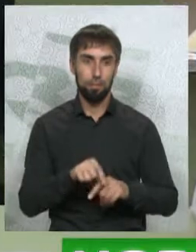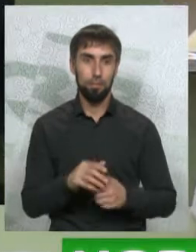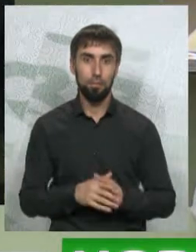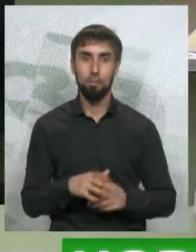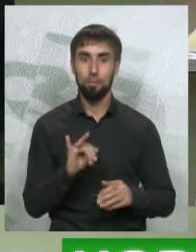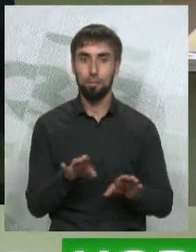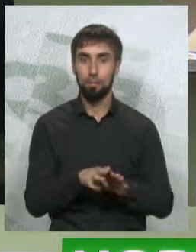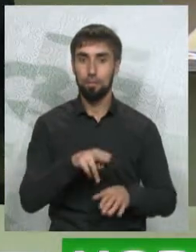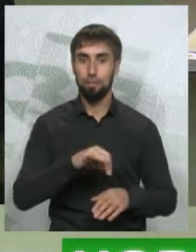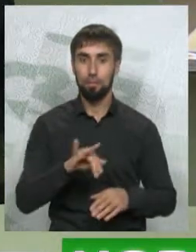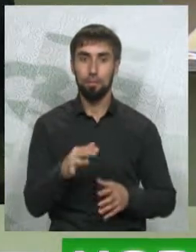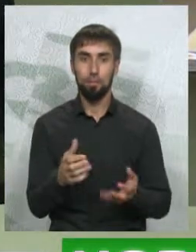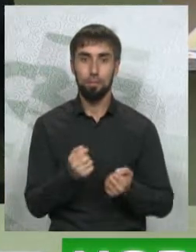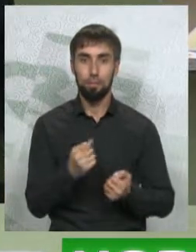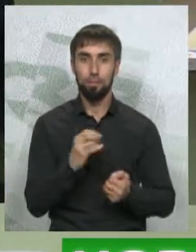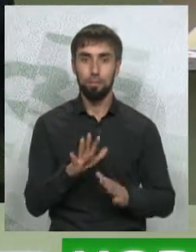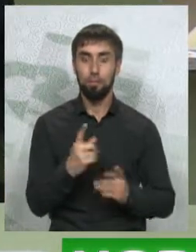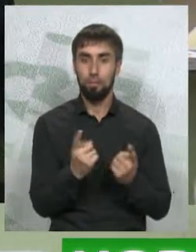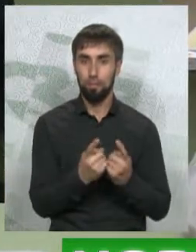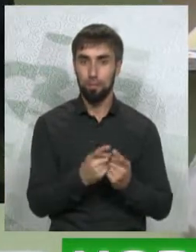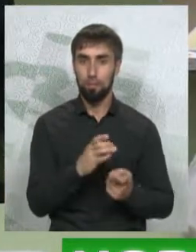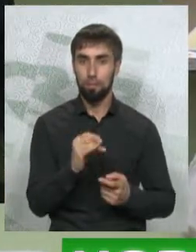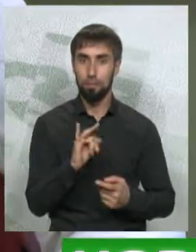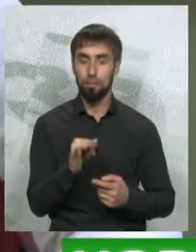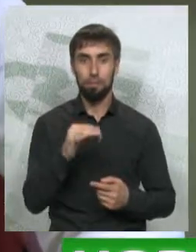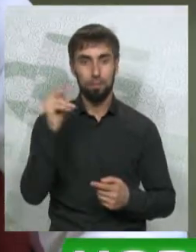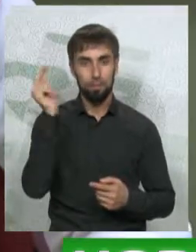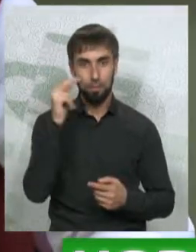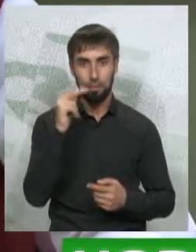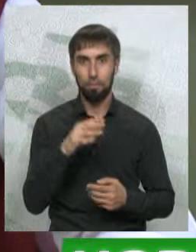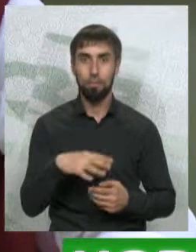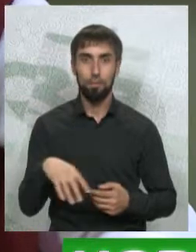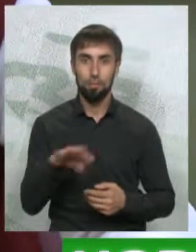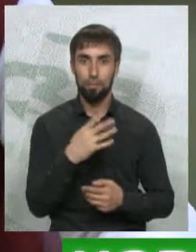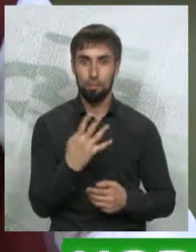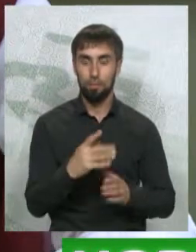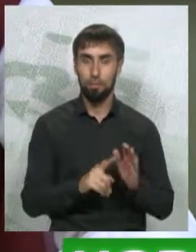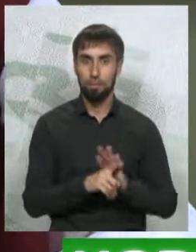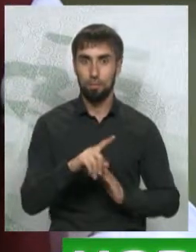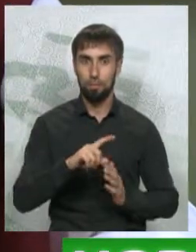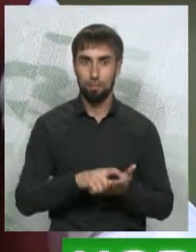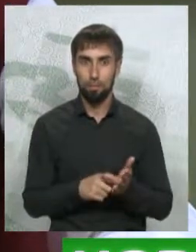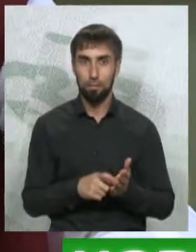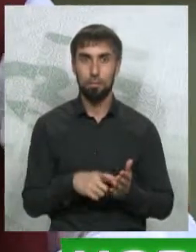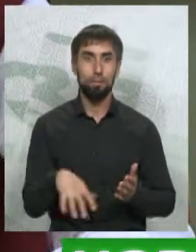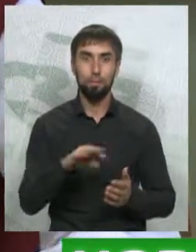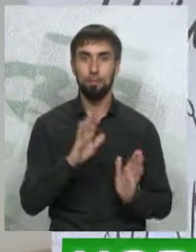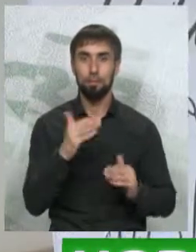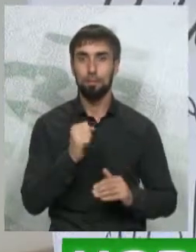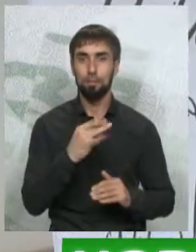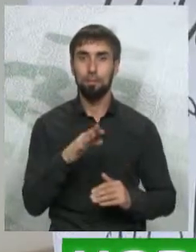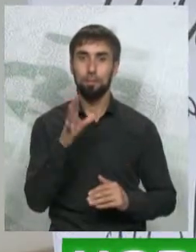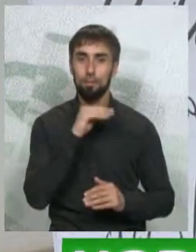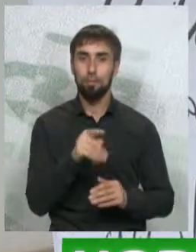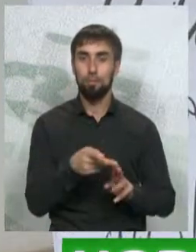И такие прописи получают не только одноклассники Саида, но и учащиеся всех четырех начальных классов. Всего же в рамках акции